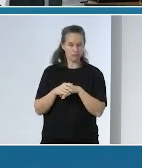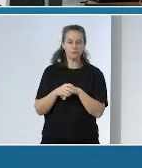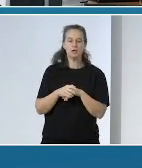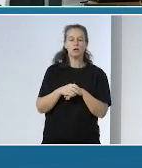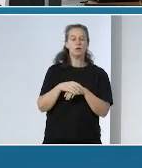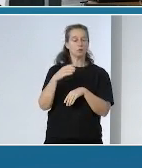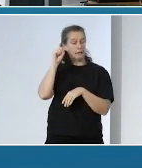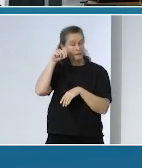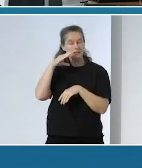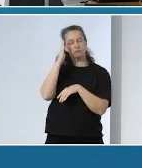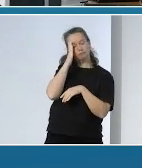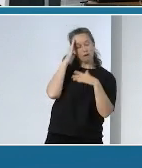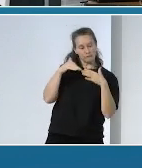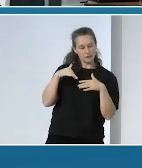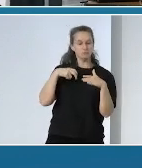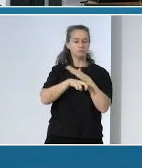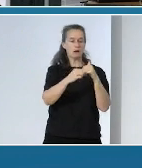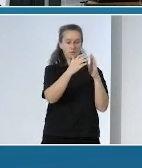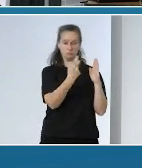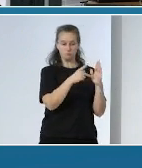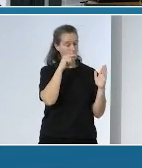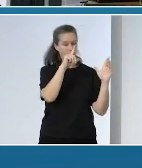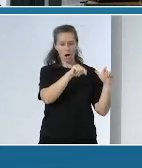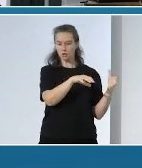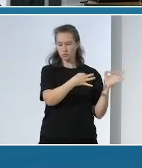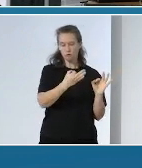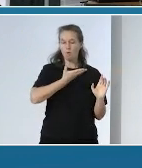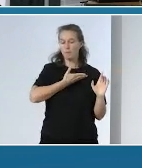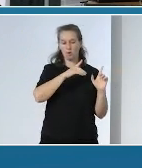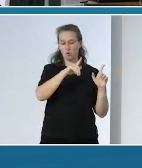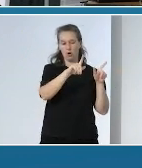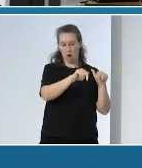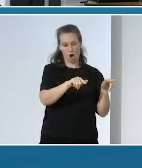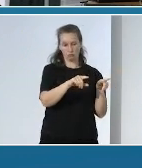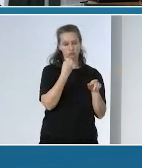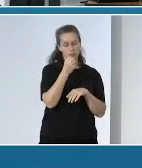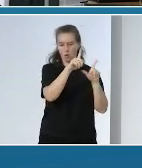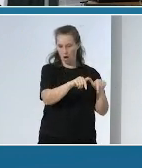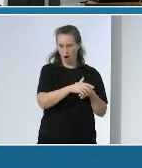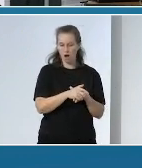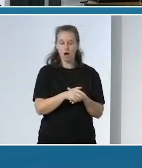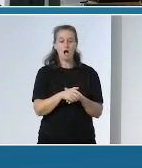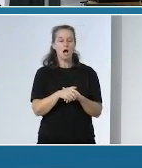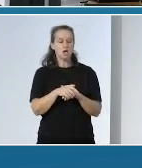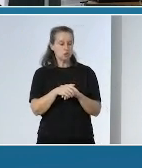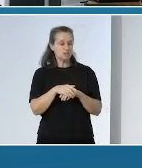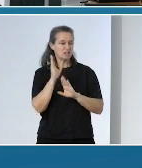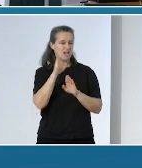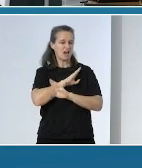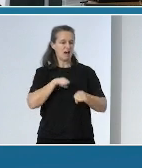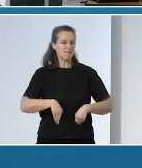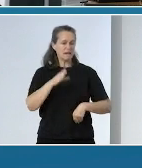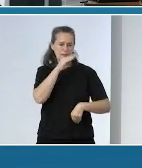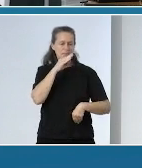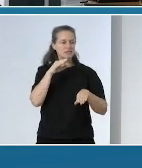sieste d'Émilie, au domicile. Le papa est là très souvent, la maman aussi. Et puis, comme c'est la fin d'après-midi, il y a les